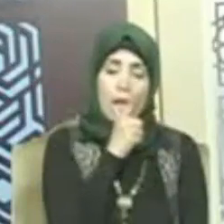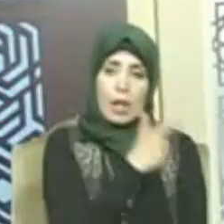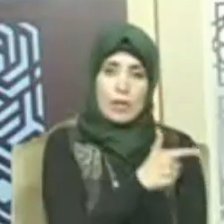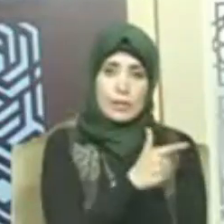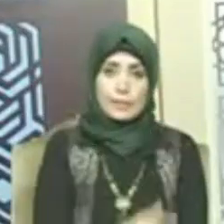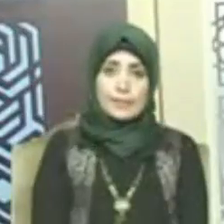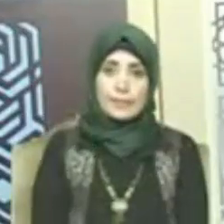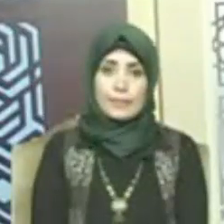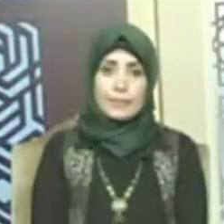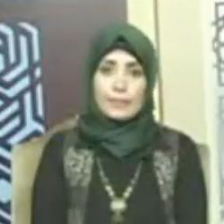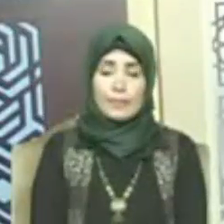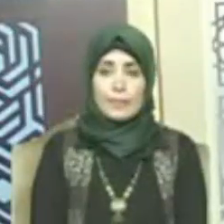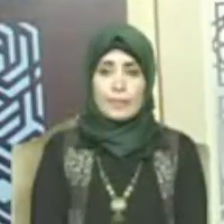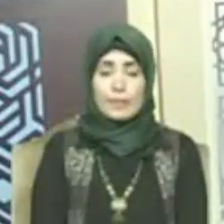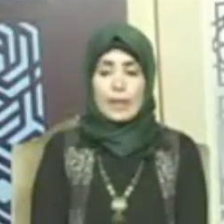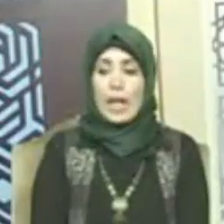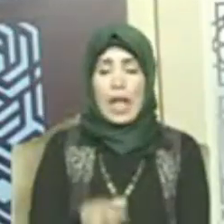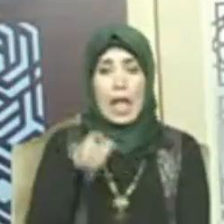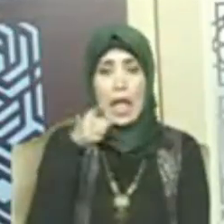هذا منافق